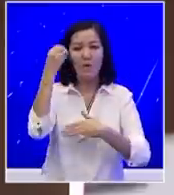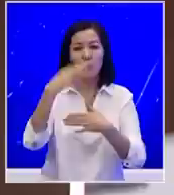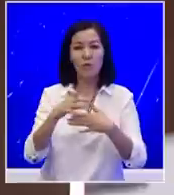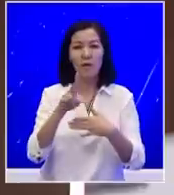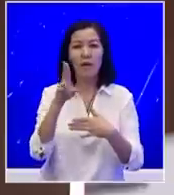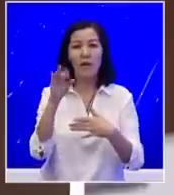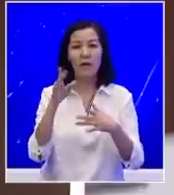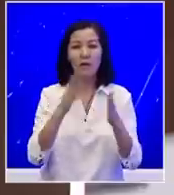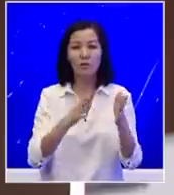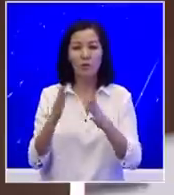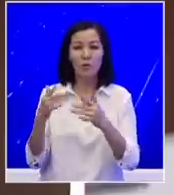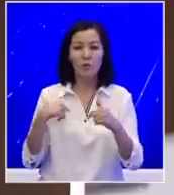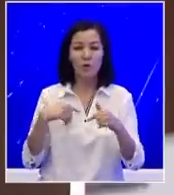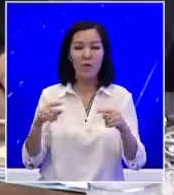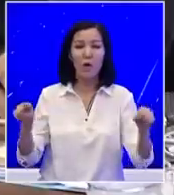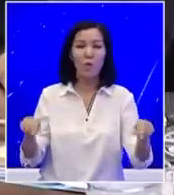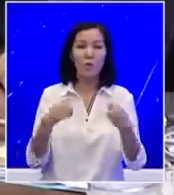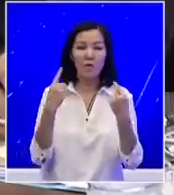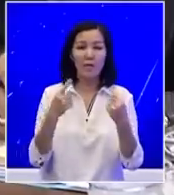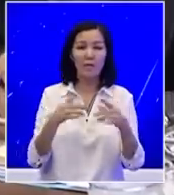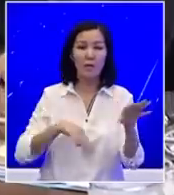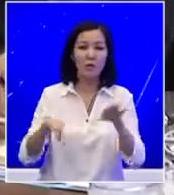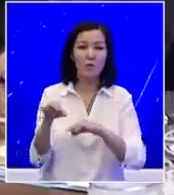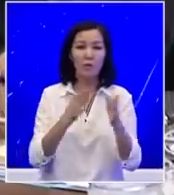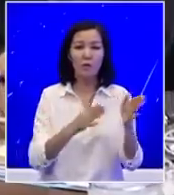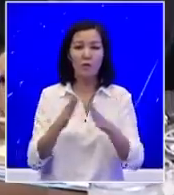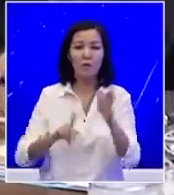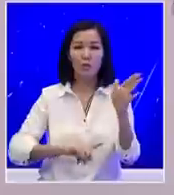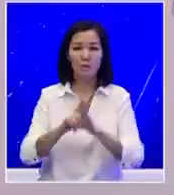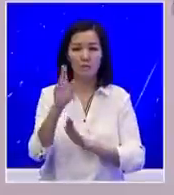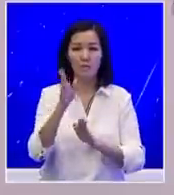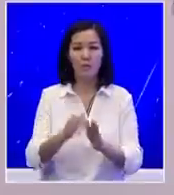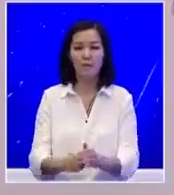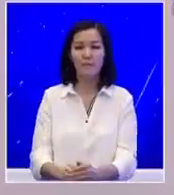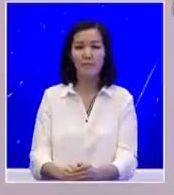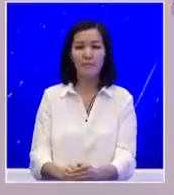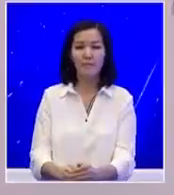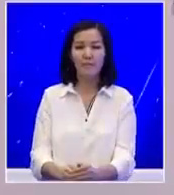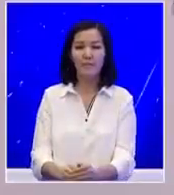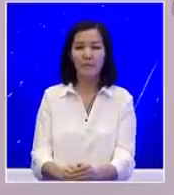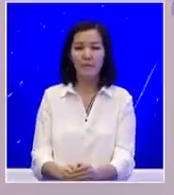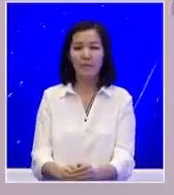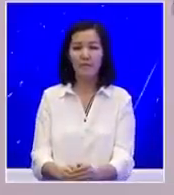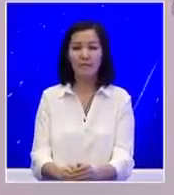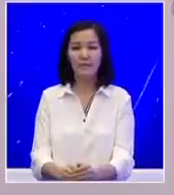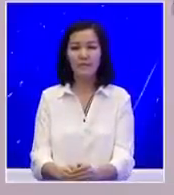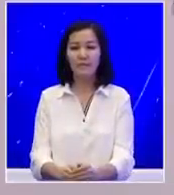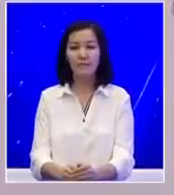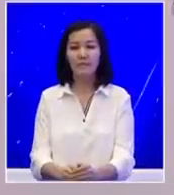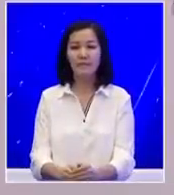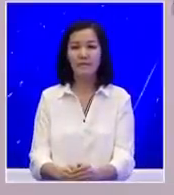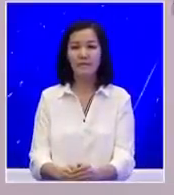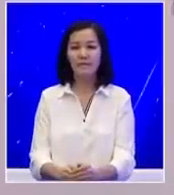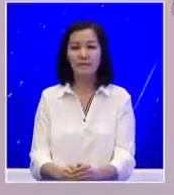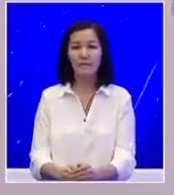экожүйе құрылады. Көтерме тарату орталықтарын құру жобасы да жүйелі істің негізгісі болмақ. Общая стоимость проекта составит порядка